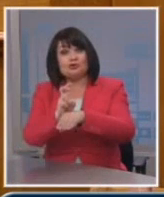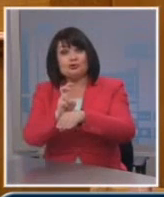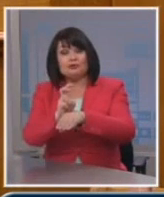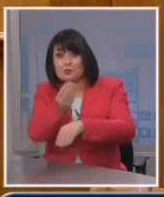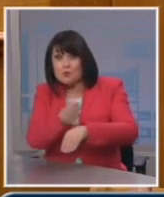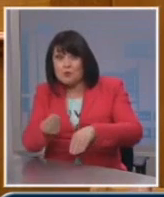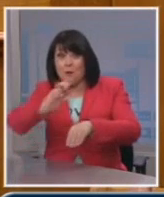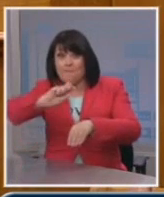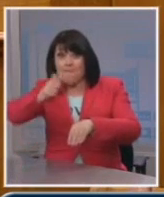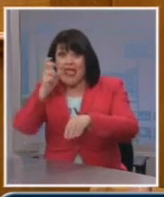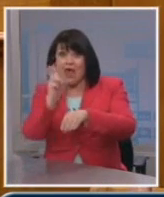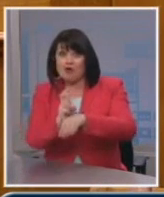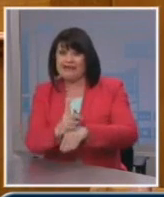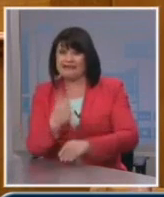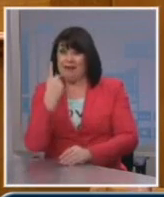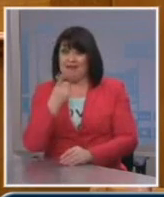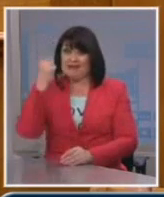στόχο.